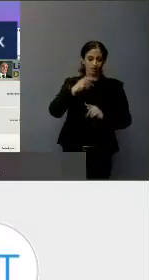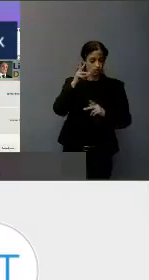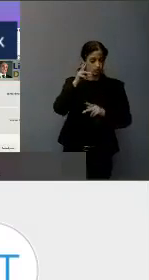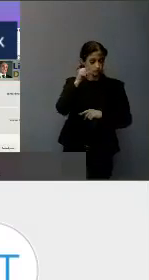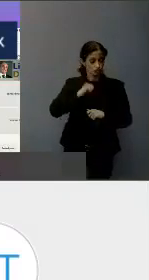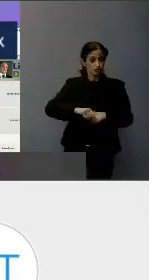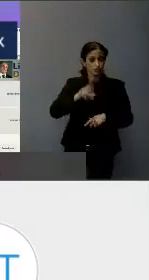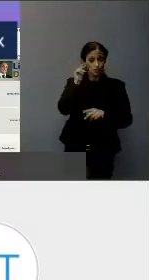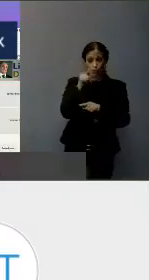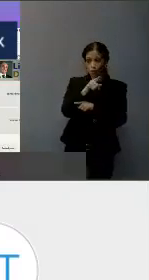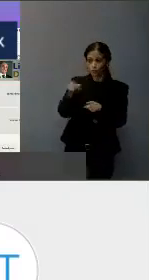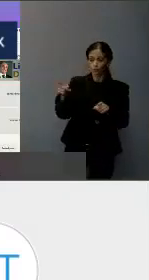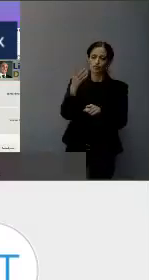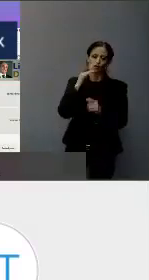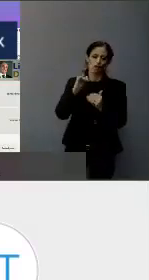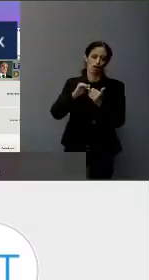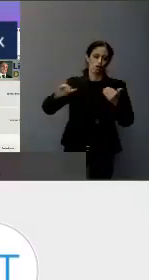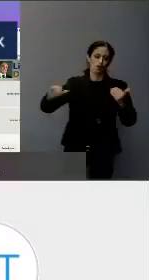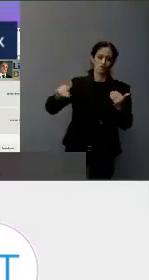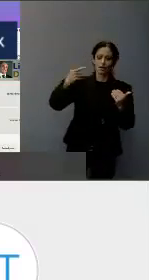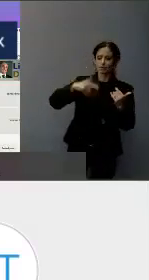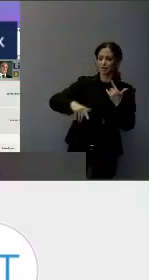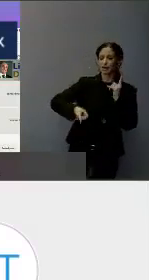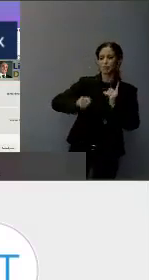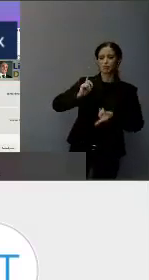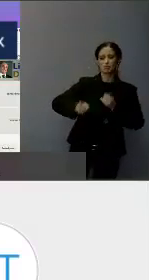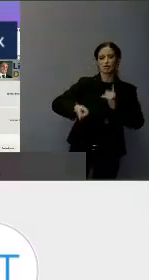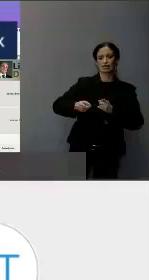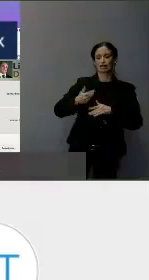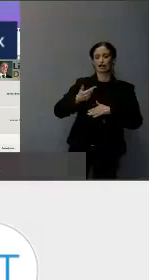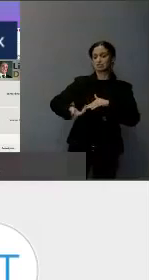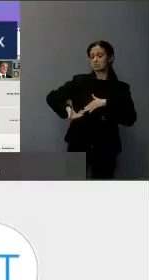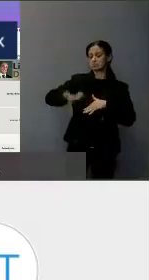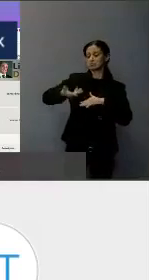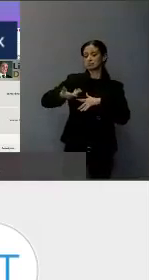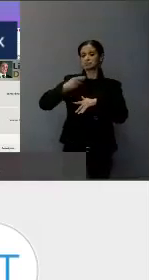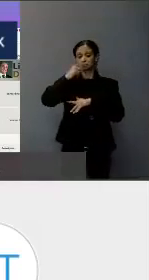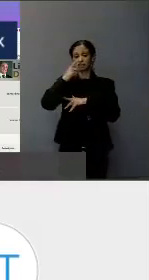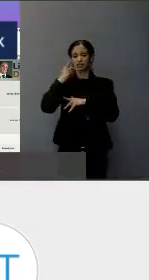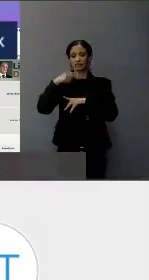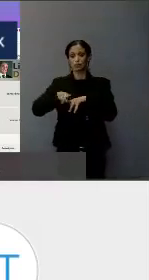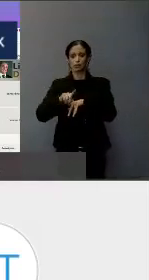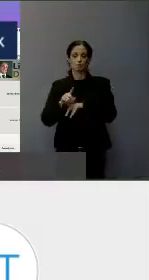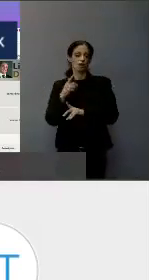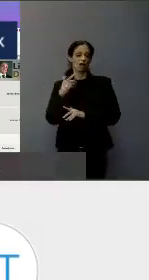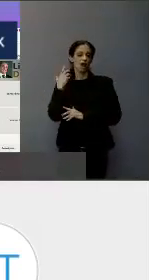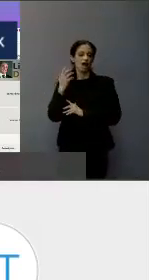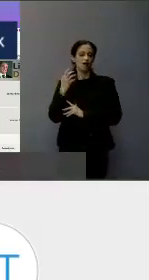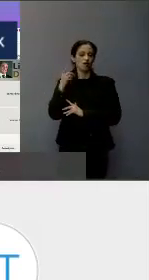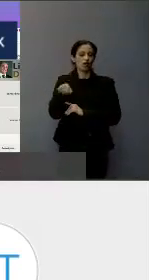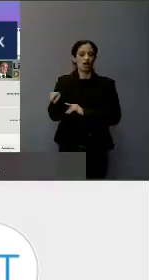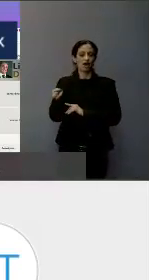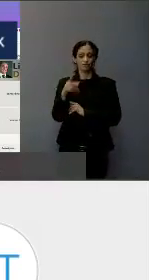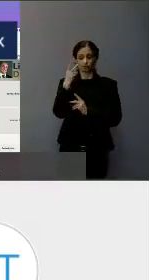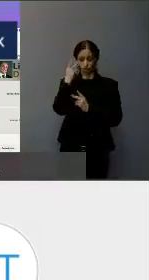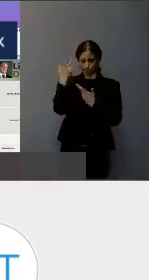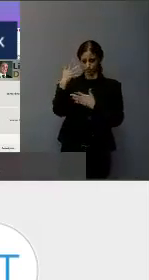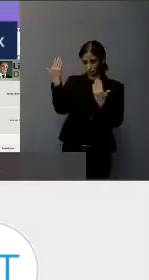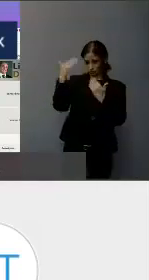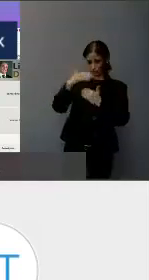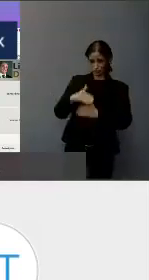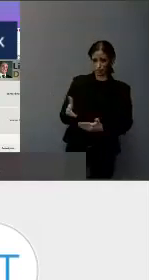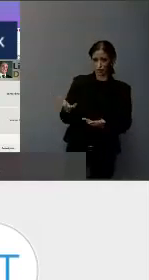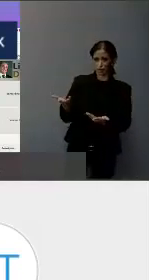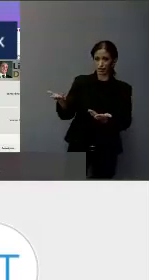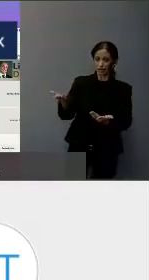posso fare politica in modo pretestuoso e chi in modo davvero arrogante come abbiamo visto stasera dove